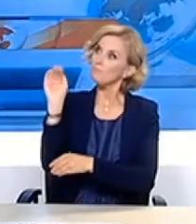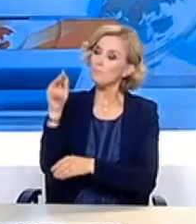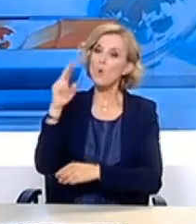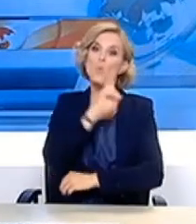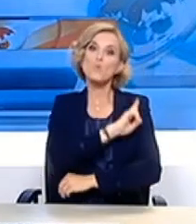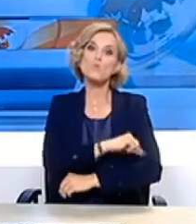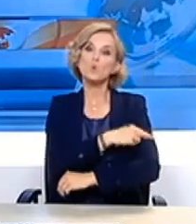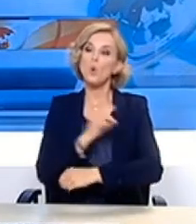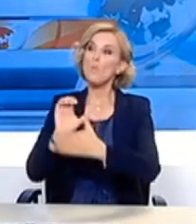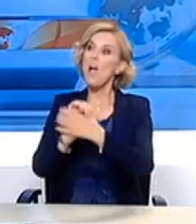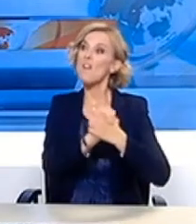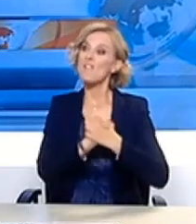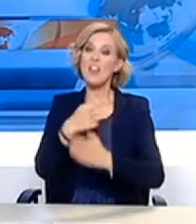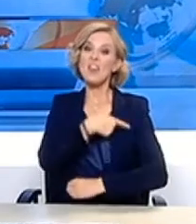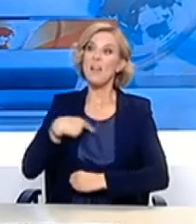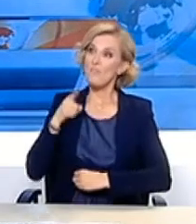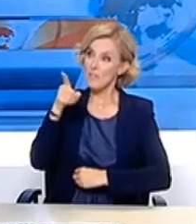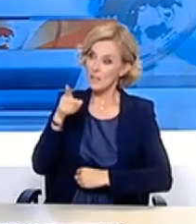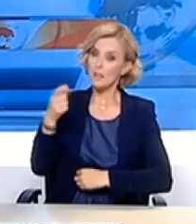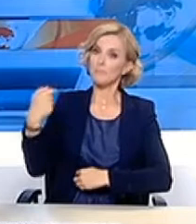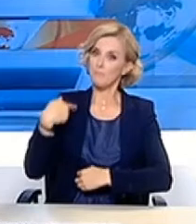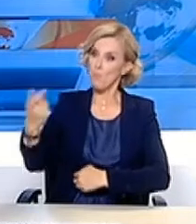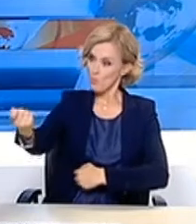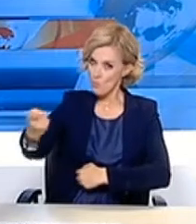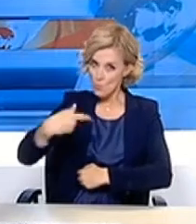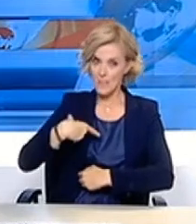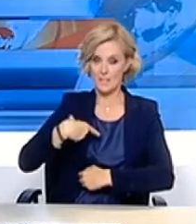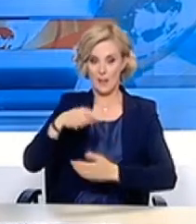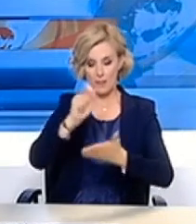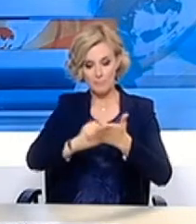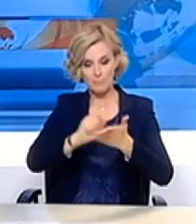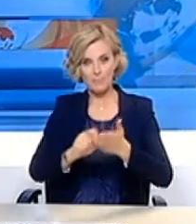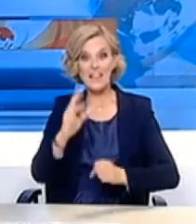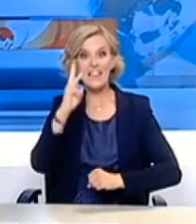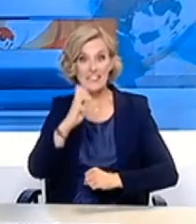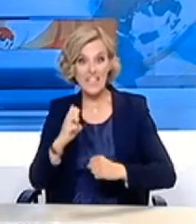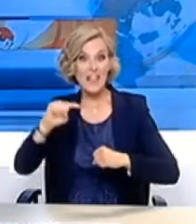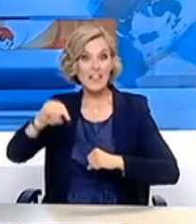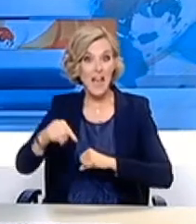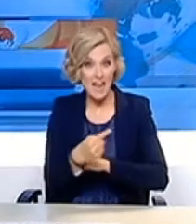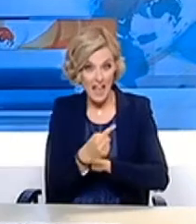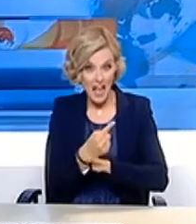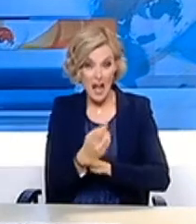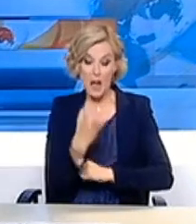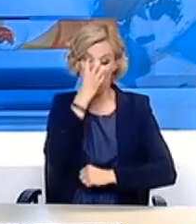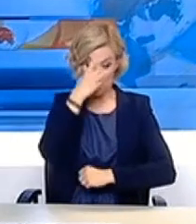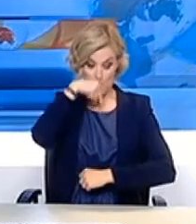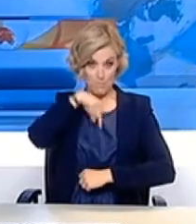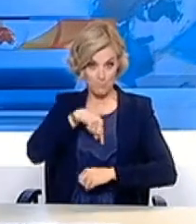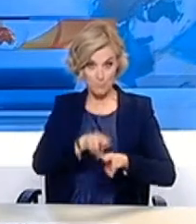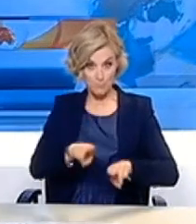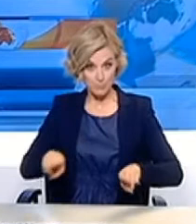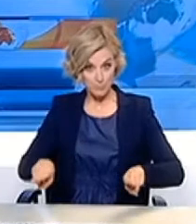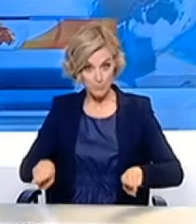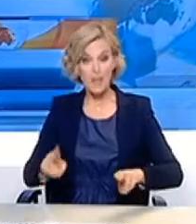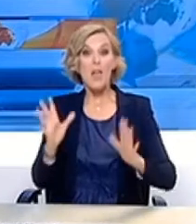την Αναστασία του Κοτανίδου, και μου έστειλε σημείωμα ότι από 39 διασωληνωμένους έχουν αποσωληνωθεί 17 και